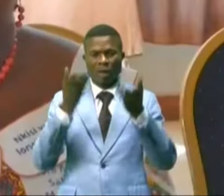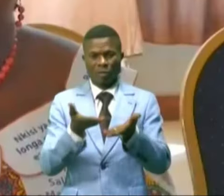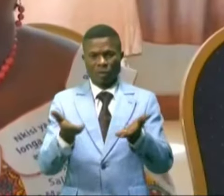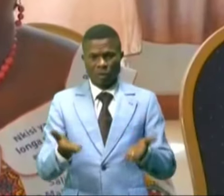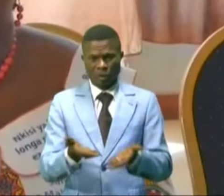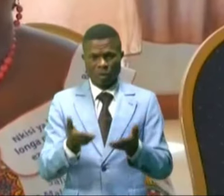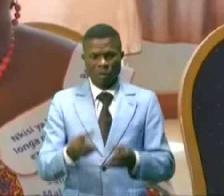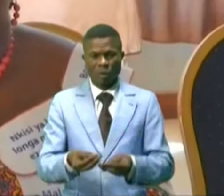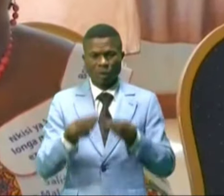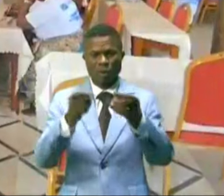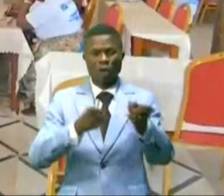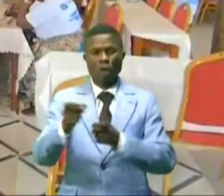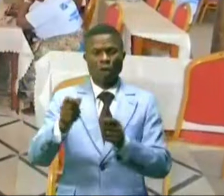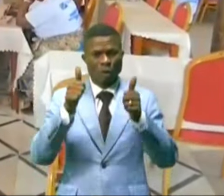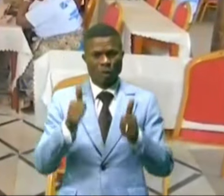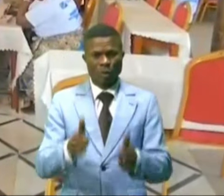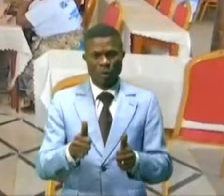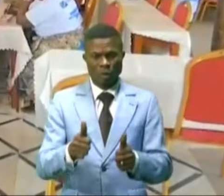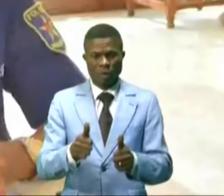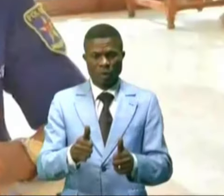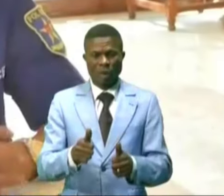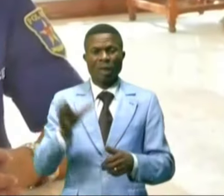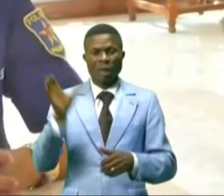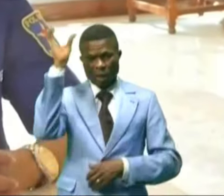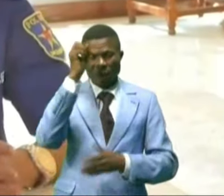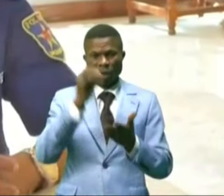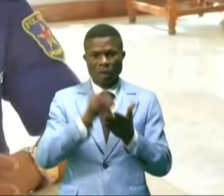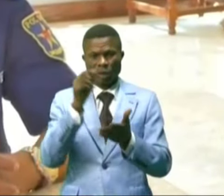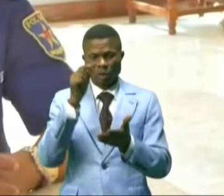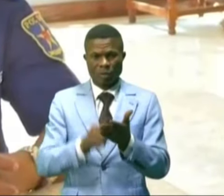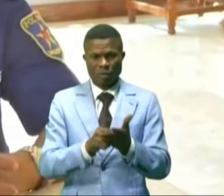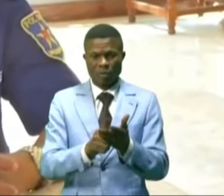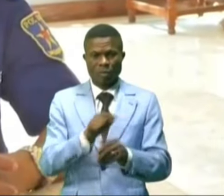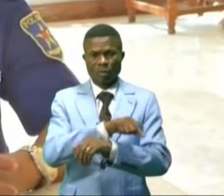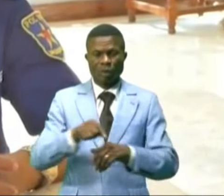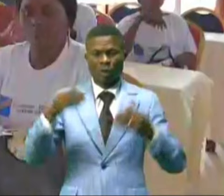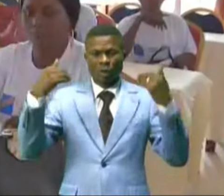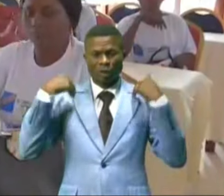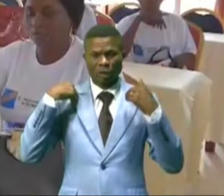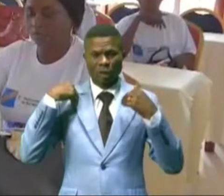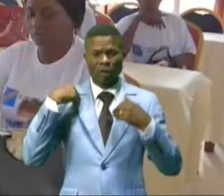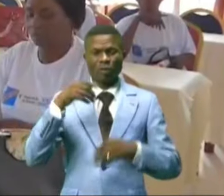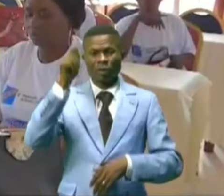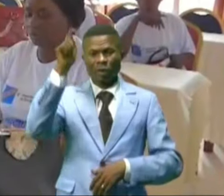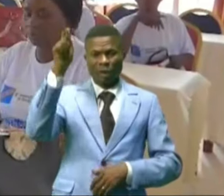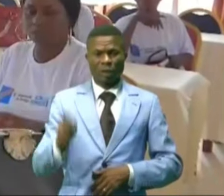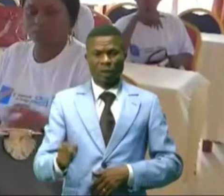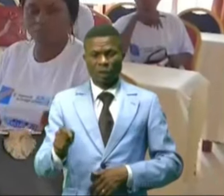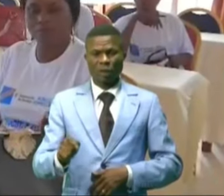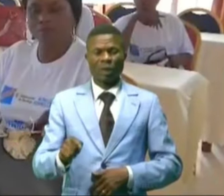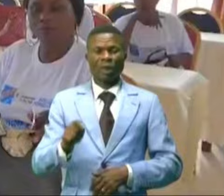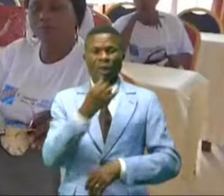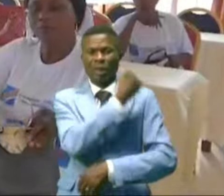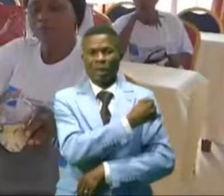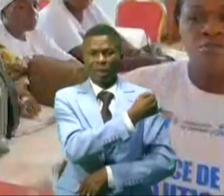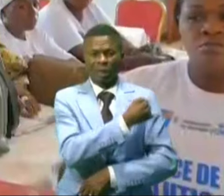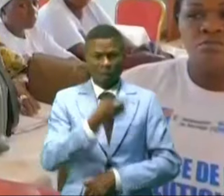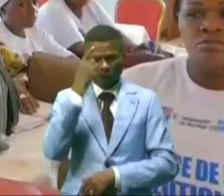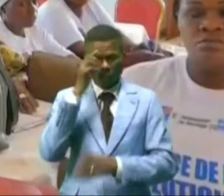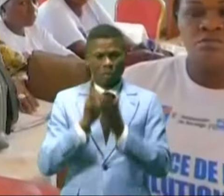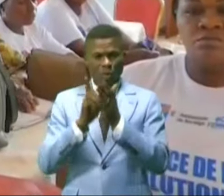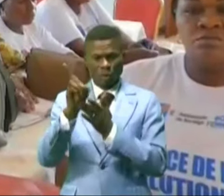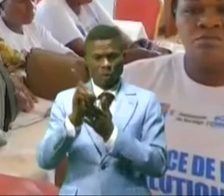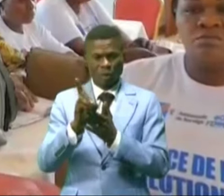bonne gouvernance. Notons que l'administration militaire de l'Ituri milite au quotidien pour l'épanouissement